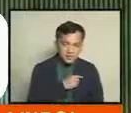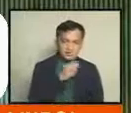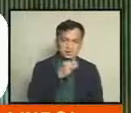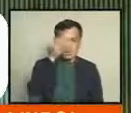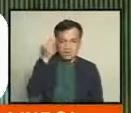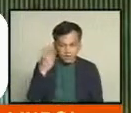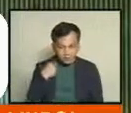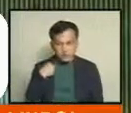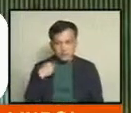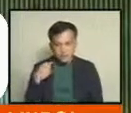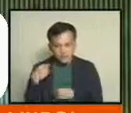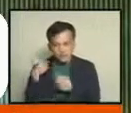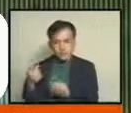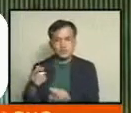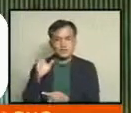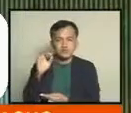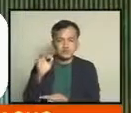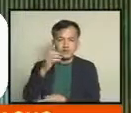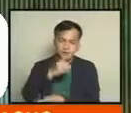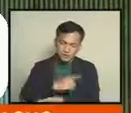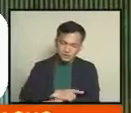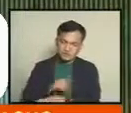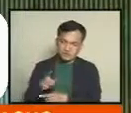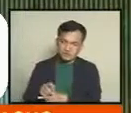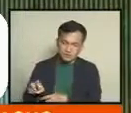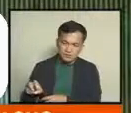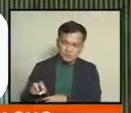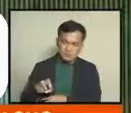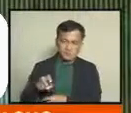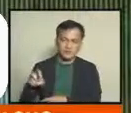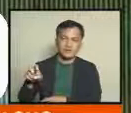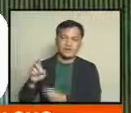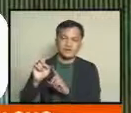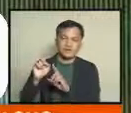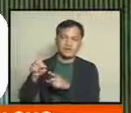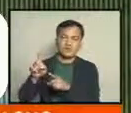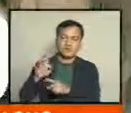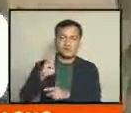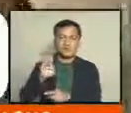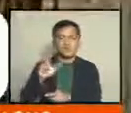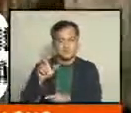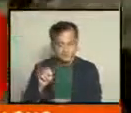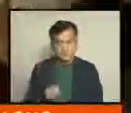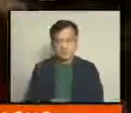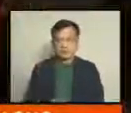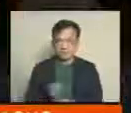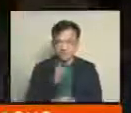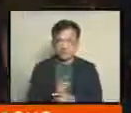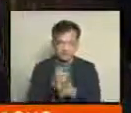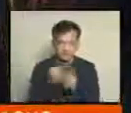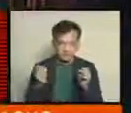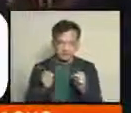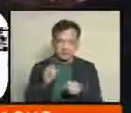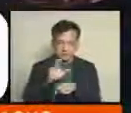loob ng siyam na araw sa kanyang paglalakbay patungo sa Bethlehem. Para naman matiyak ang seguridad